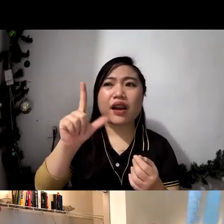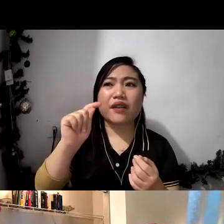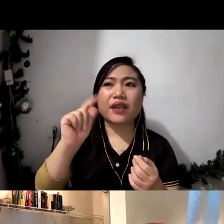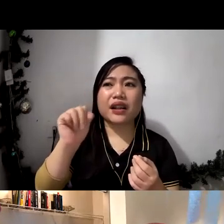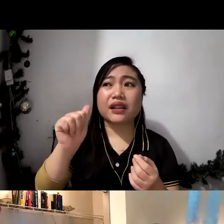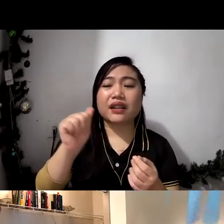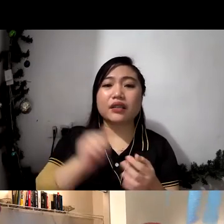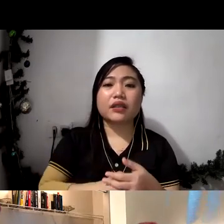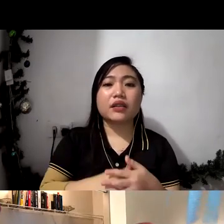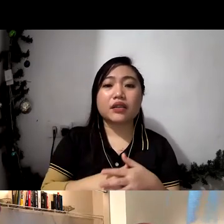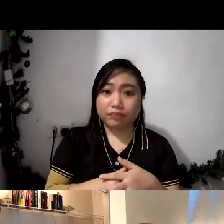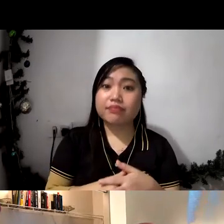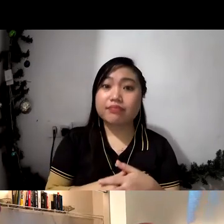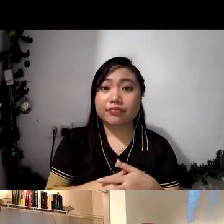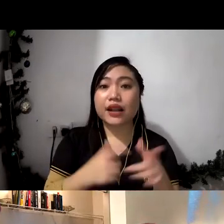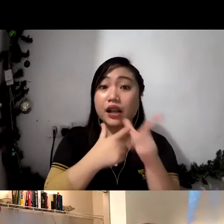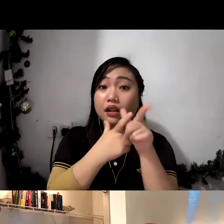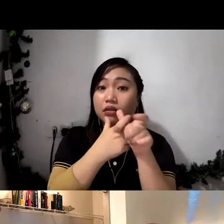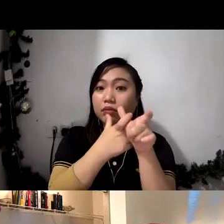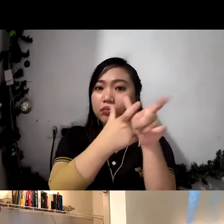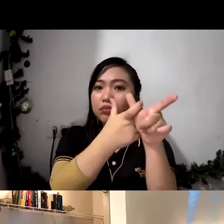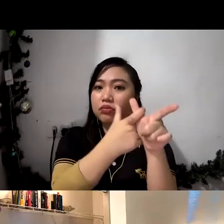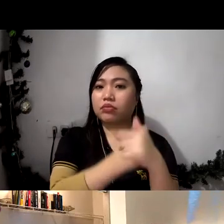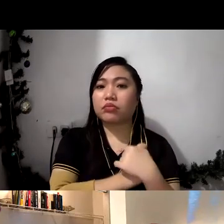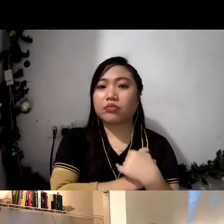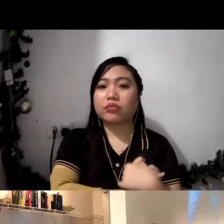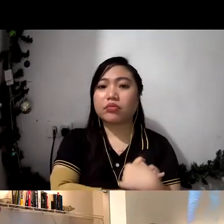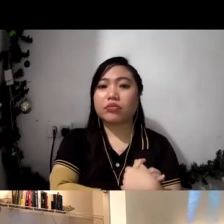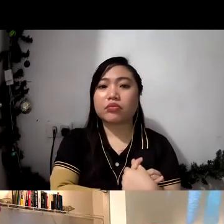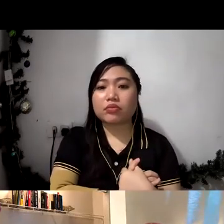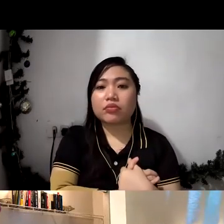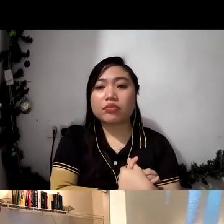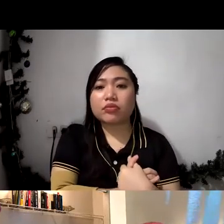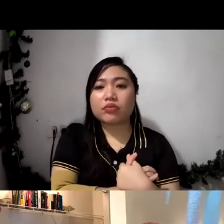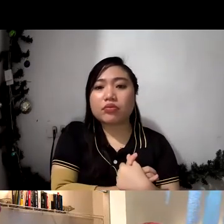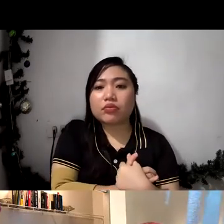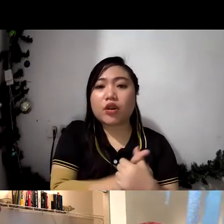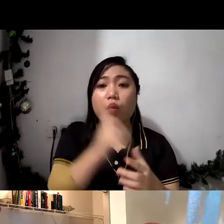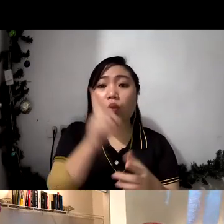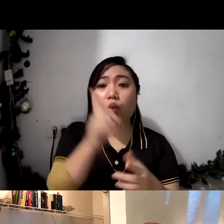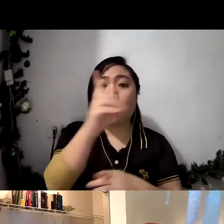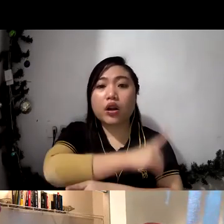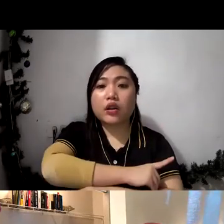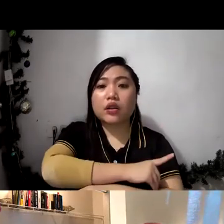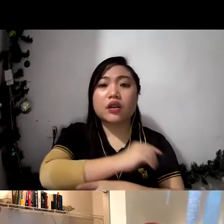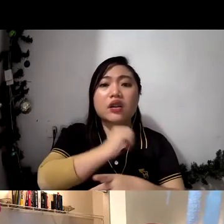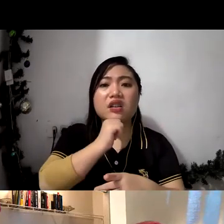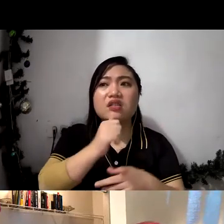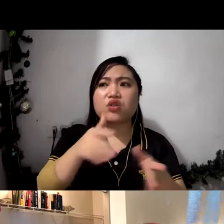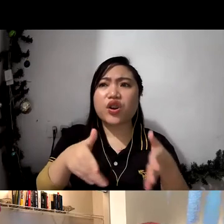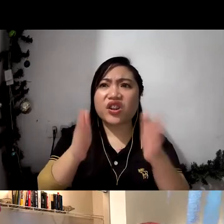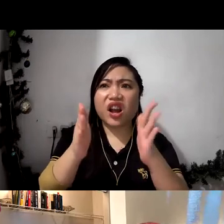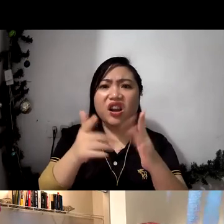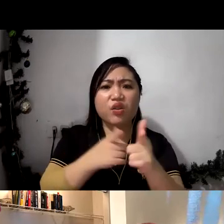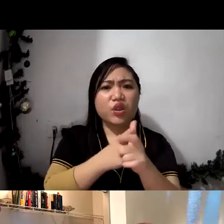ang sumunod ay si Nancy Navalta. At nasa women's division siya, no, but until one day, hindi na siya pinapayagang tumakbo.